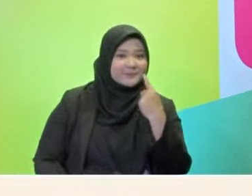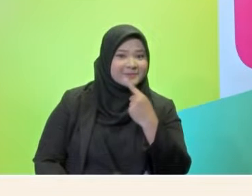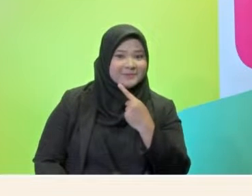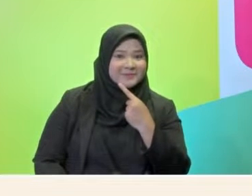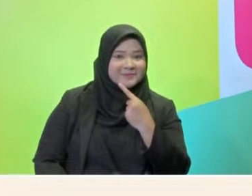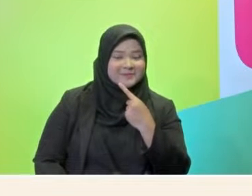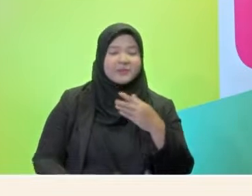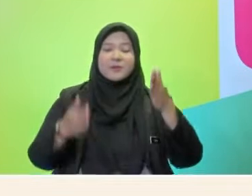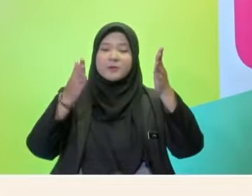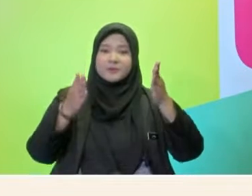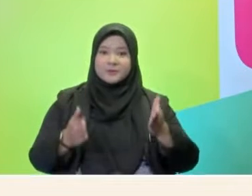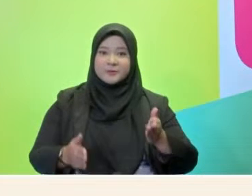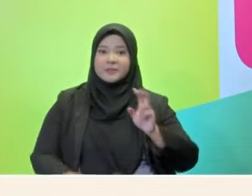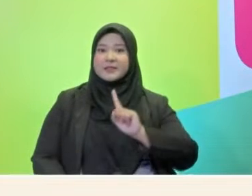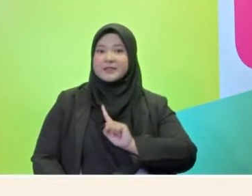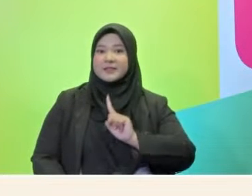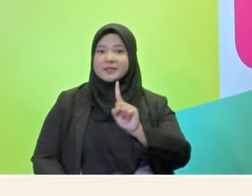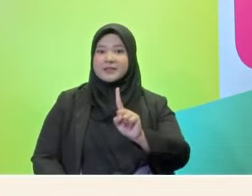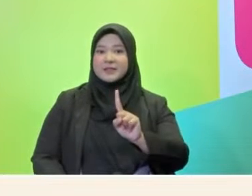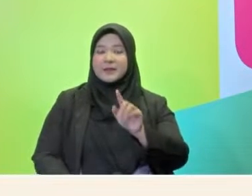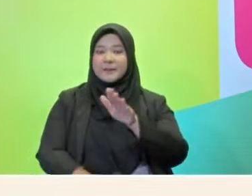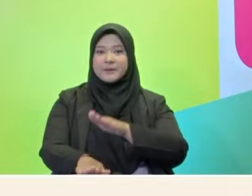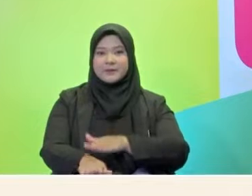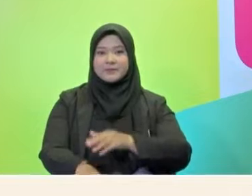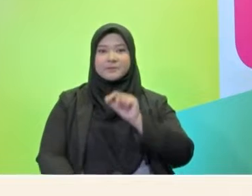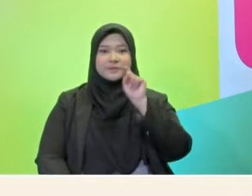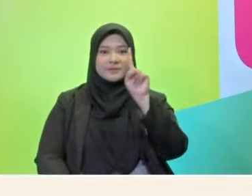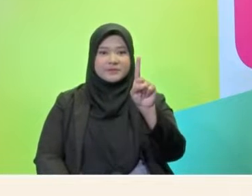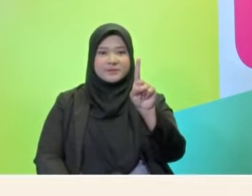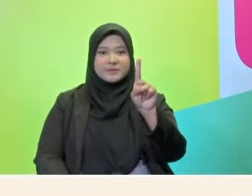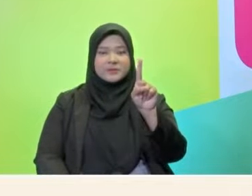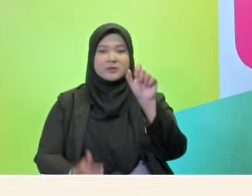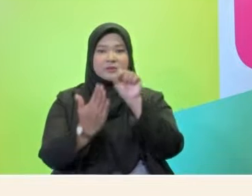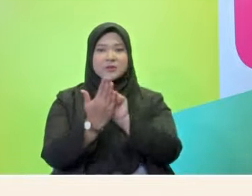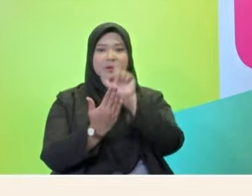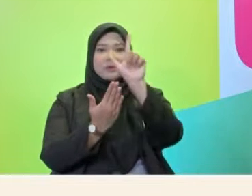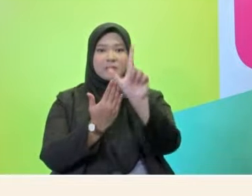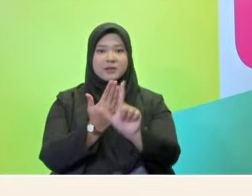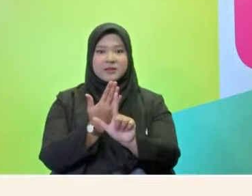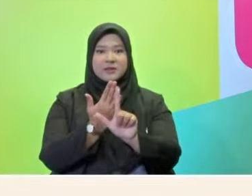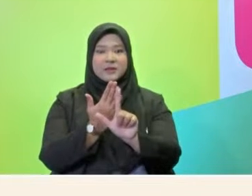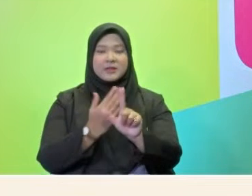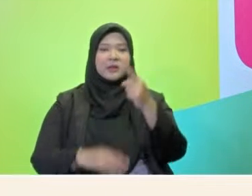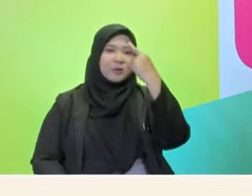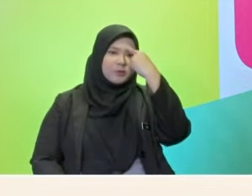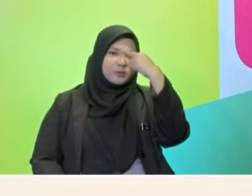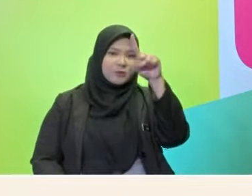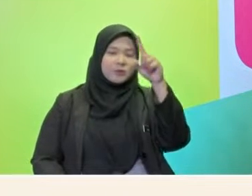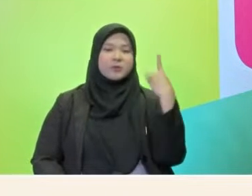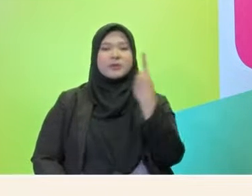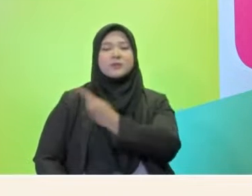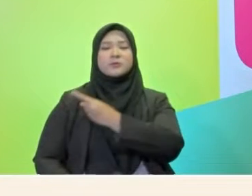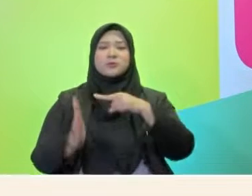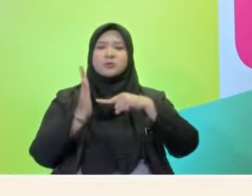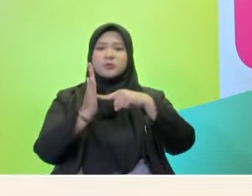mengikut kalender Islam lah. Okay, dan ini adalah juga untuk menandakan kegembiraan selepas menjalani ibadah